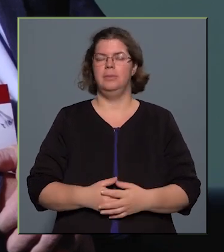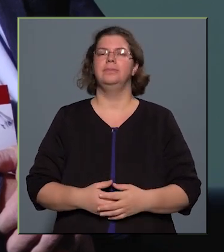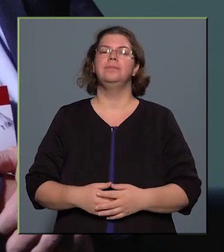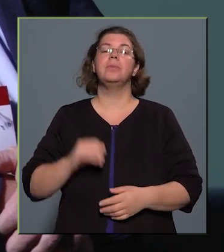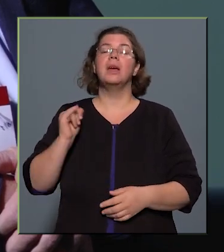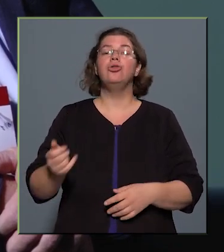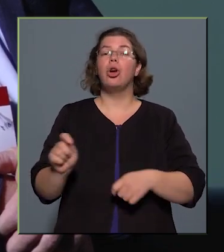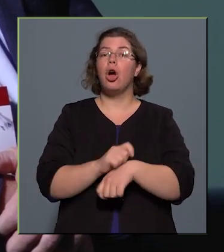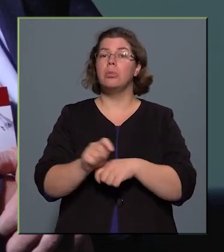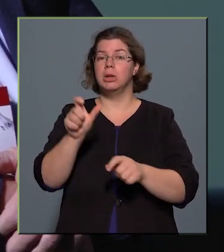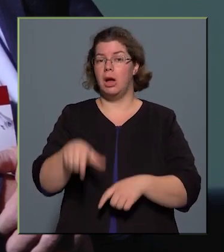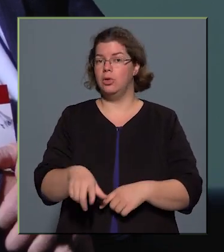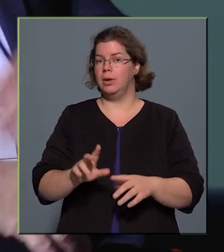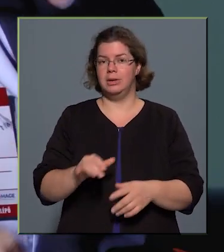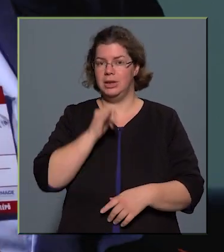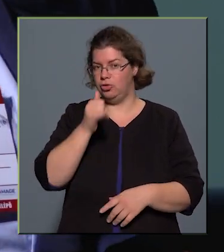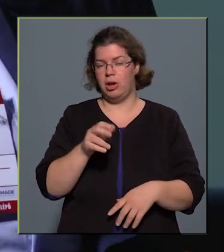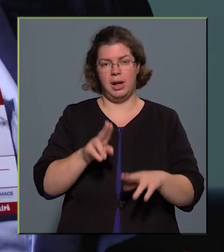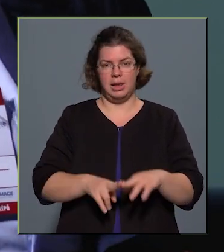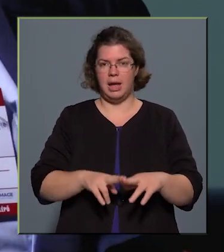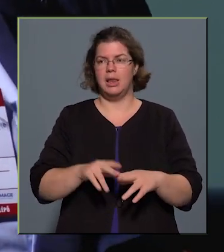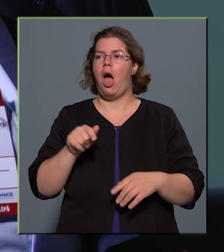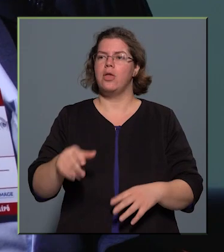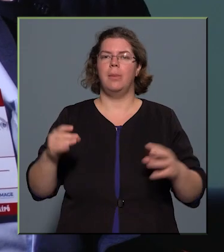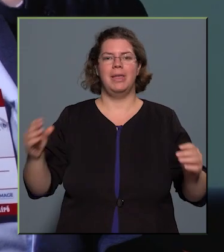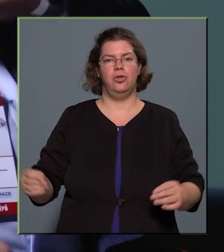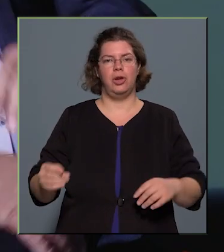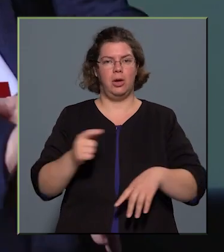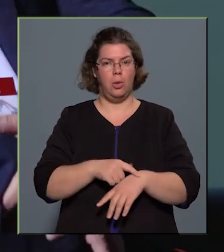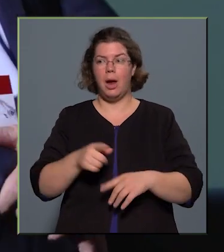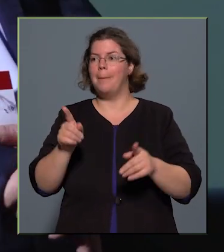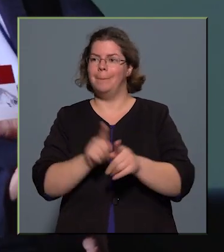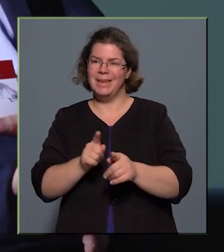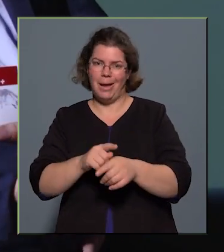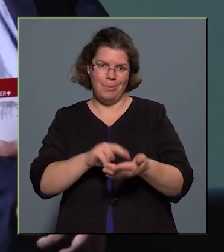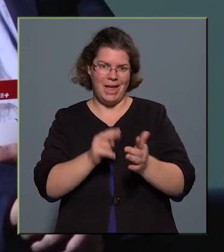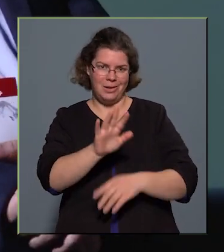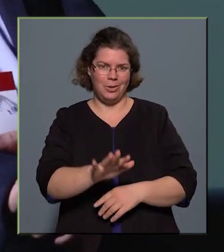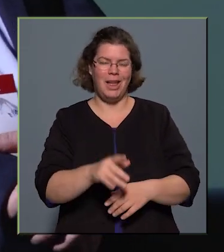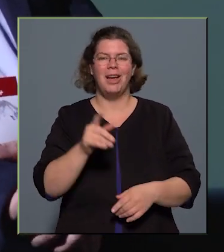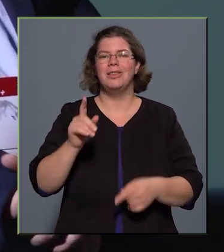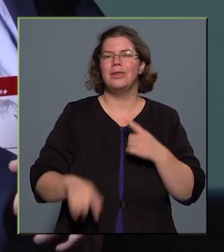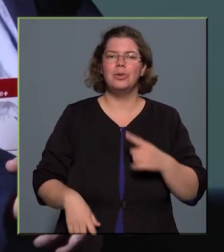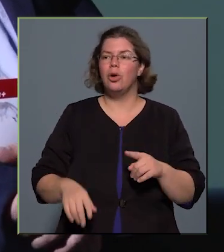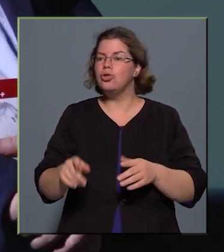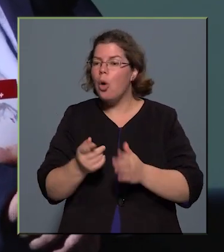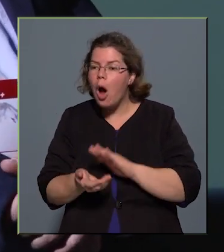a karbantartónak nem áll rendelkezésére az a mennyiségű óra, mint a mérnöknek rá. Tehát a mérnök az utolsó alátétig tudja, hogy minek mi a funkció és mi